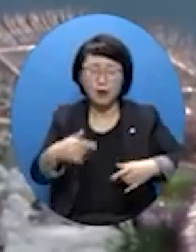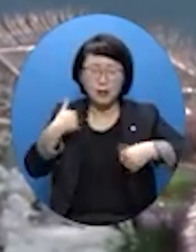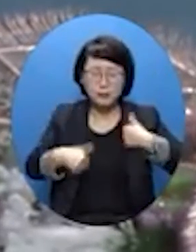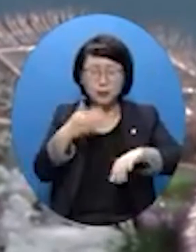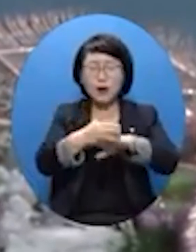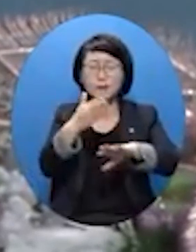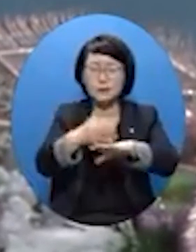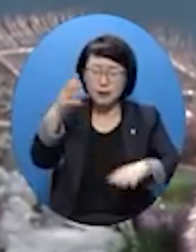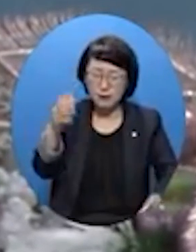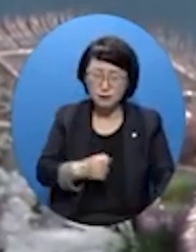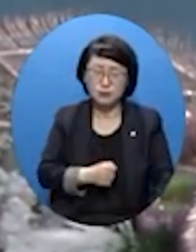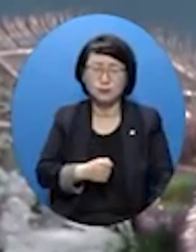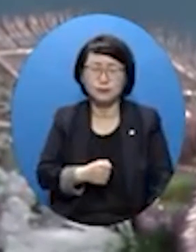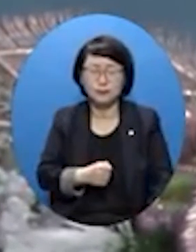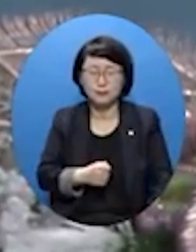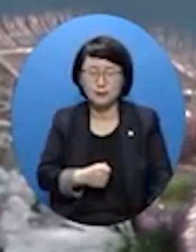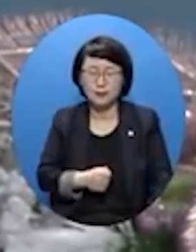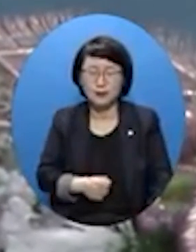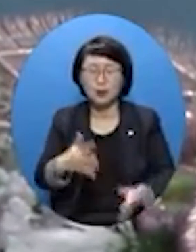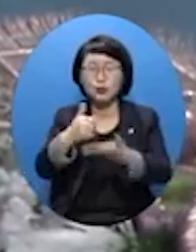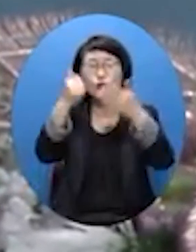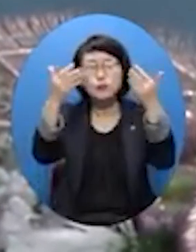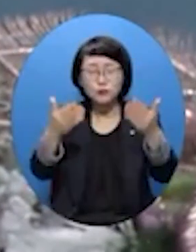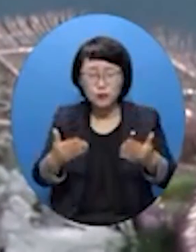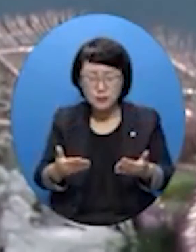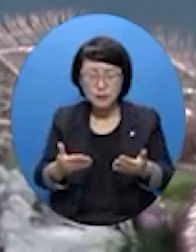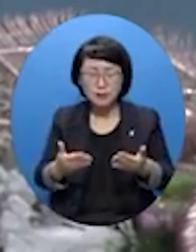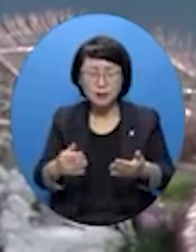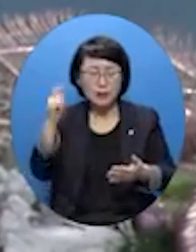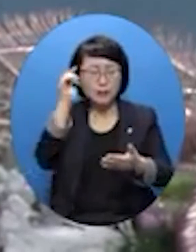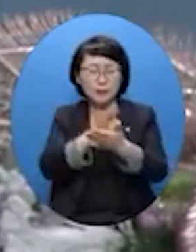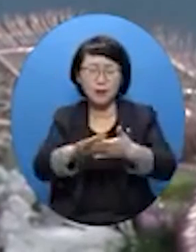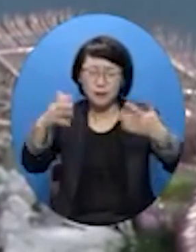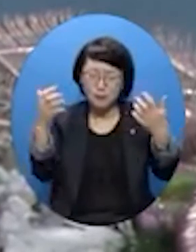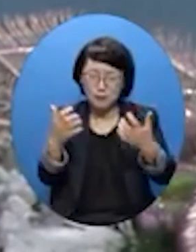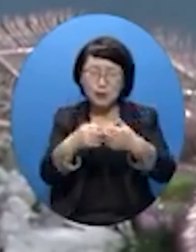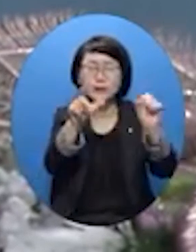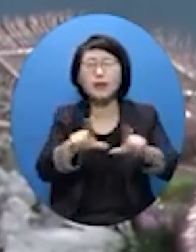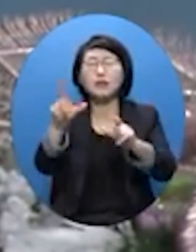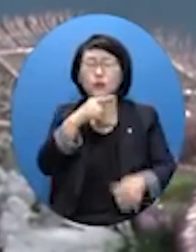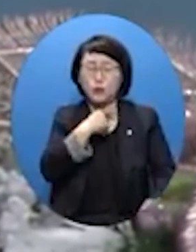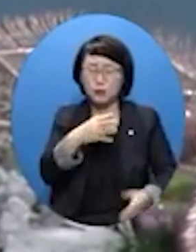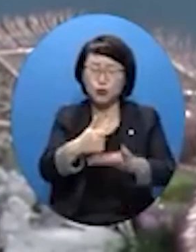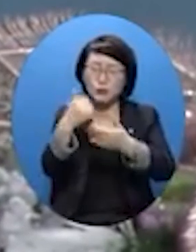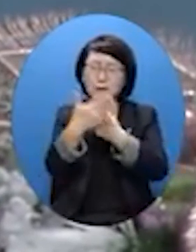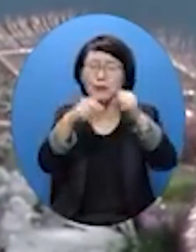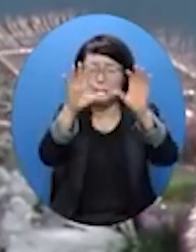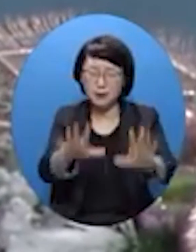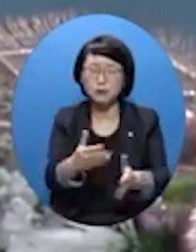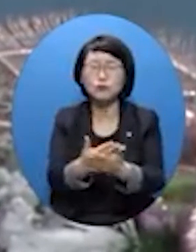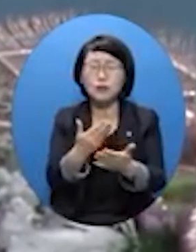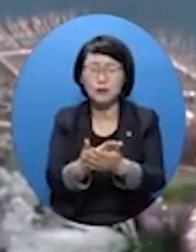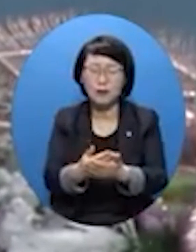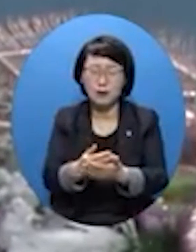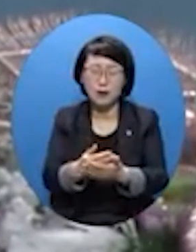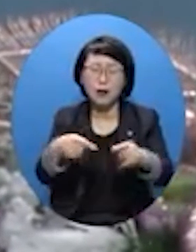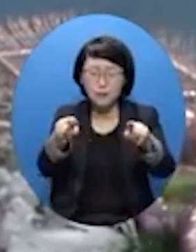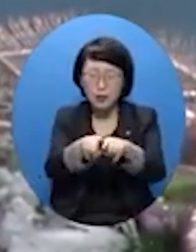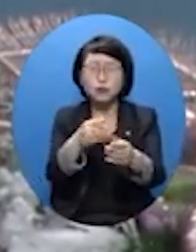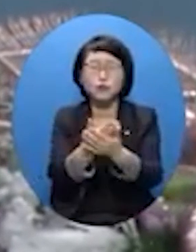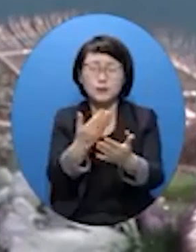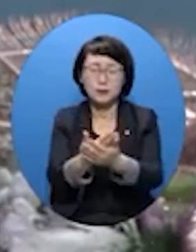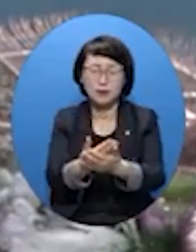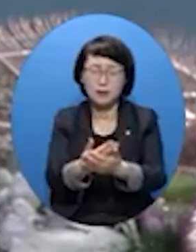기쁘고 감사하고 주님 주신 평안함이 넘치는 삶을 살기 원하오니 주님 은혜 내려 주옵소서. 함께하여